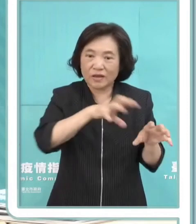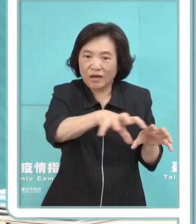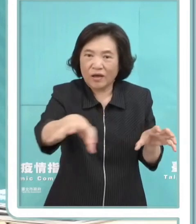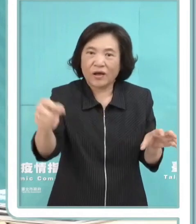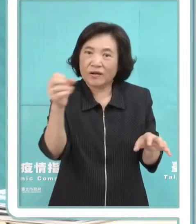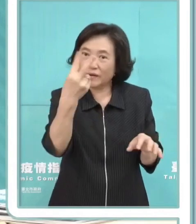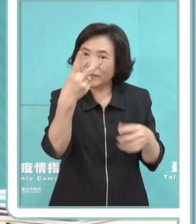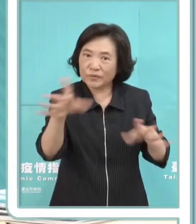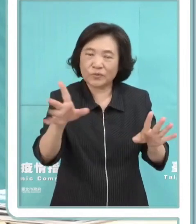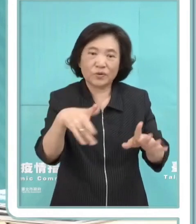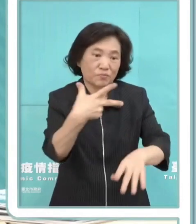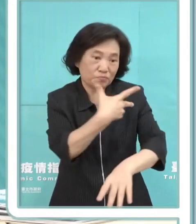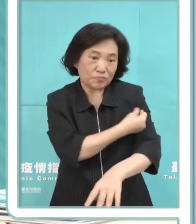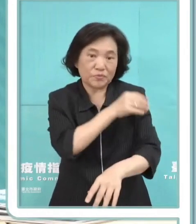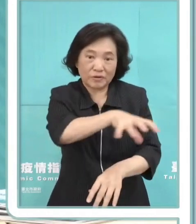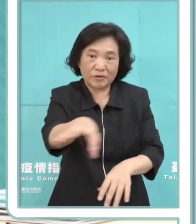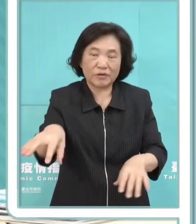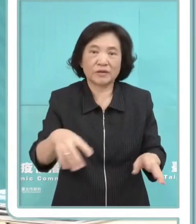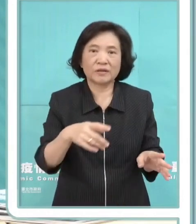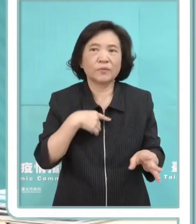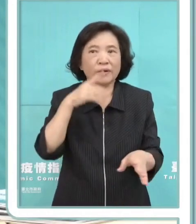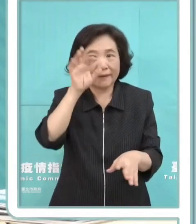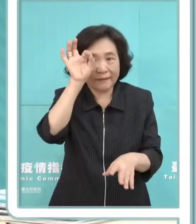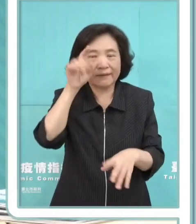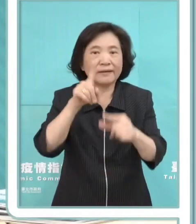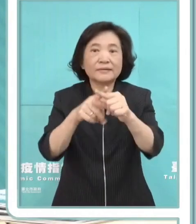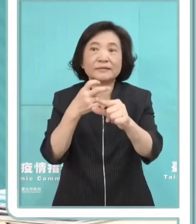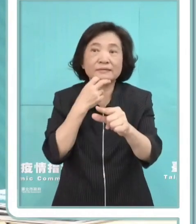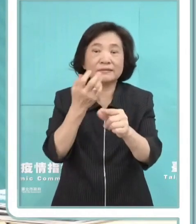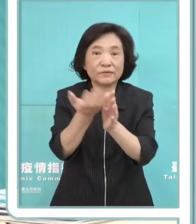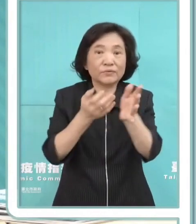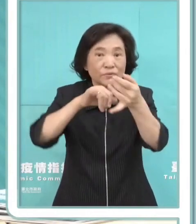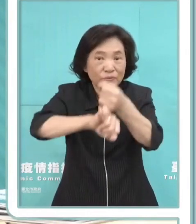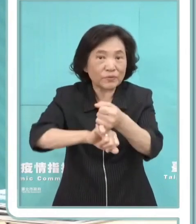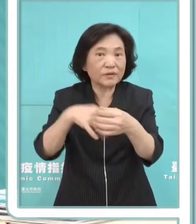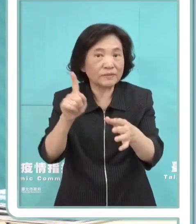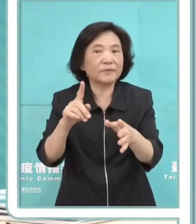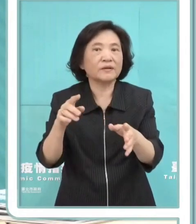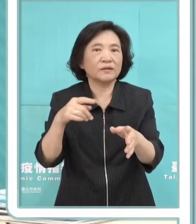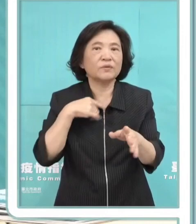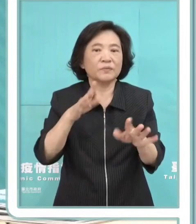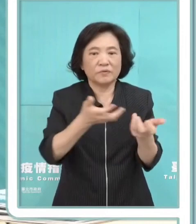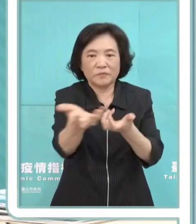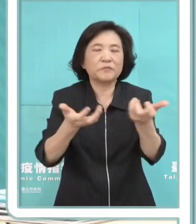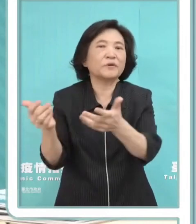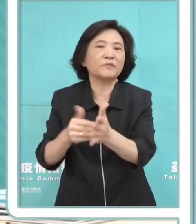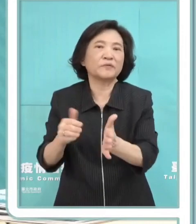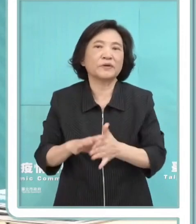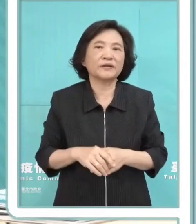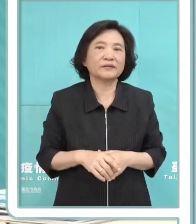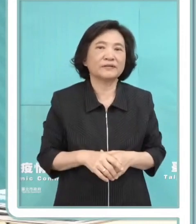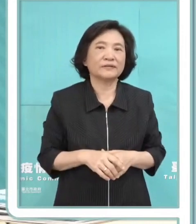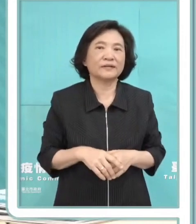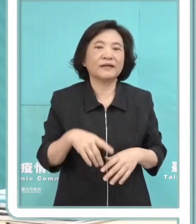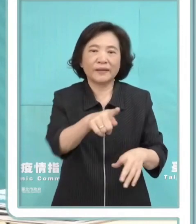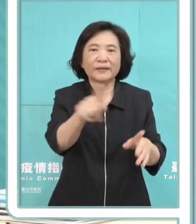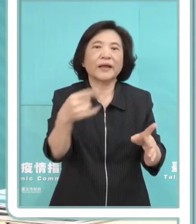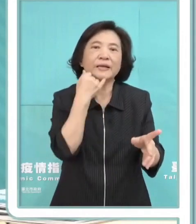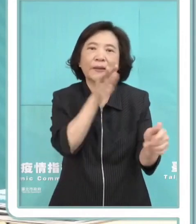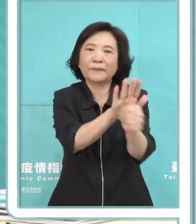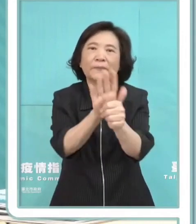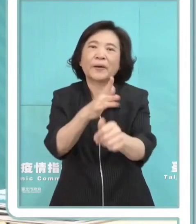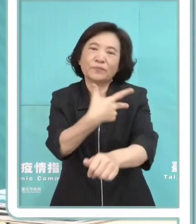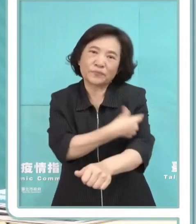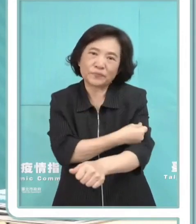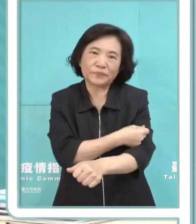接种点，我们都是按照中央的预约，那么都有分配啊，这个来为民服务。